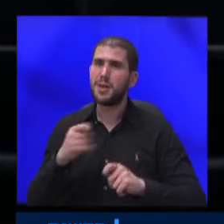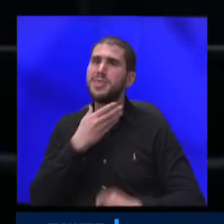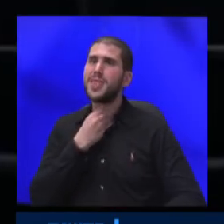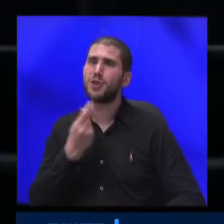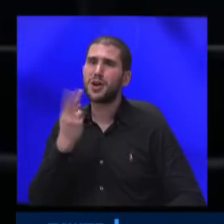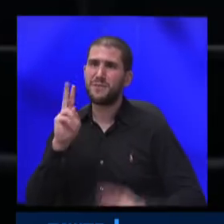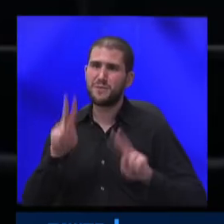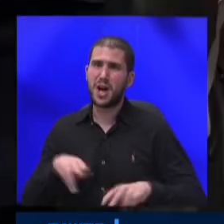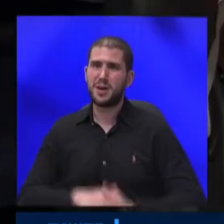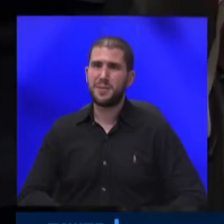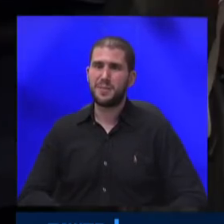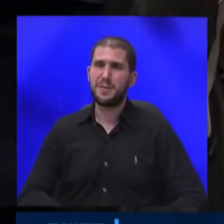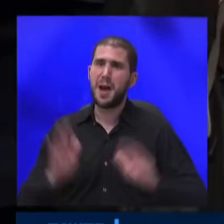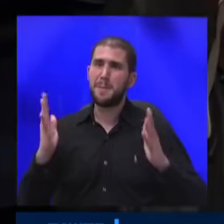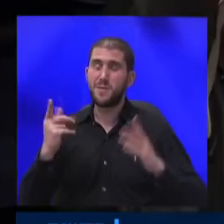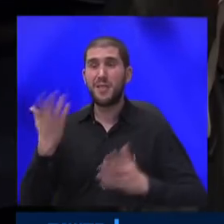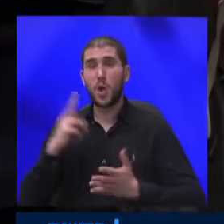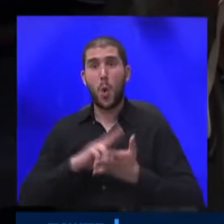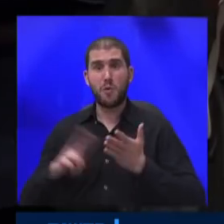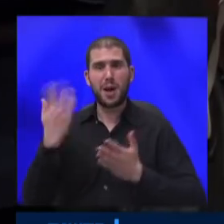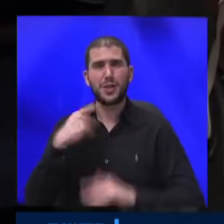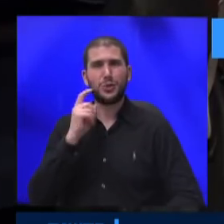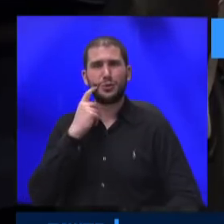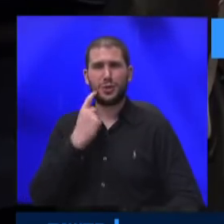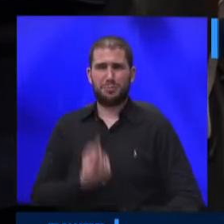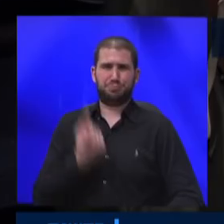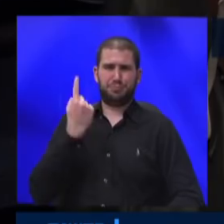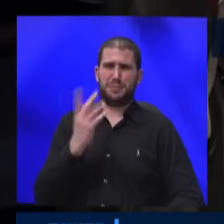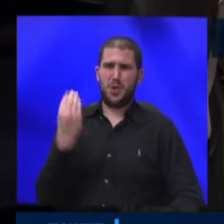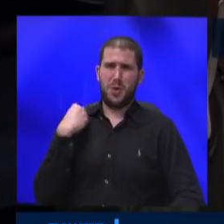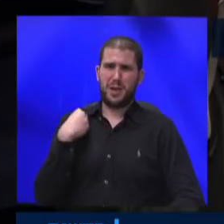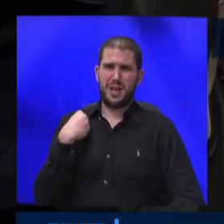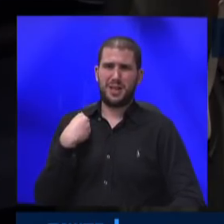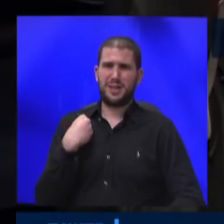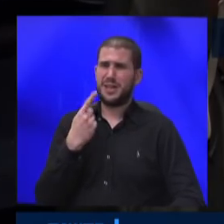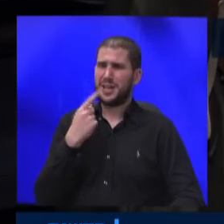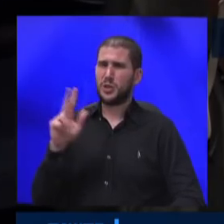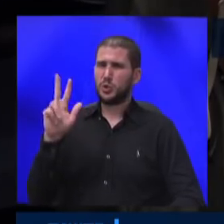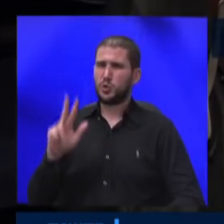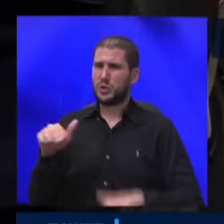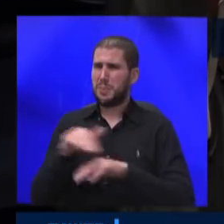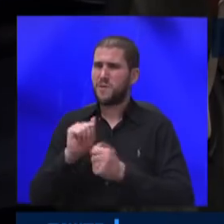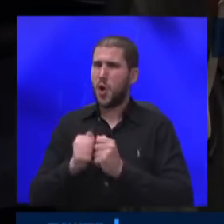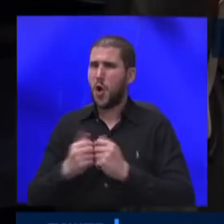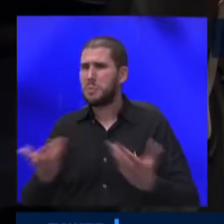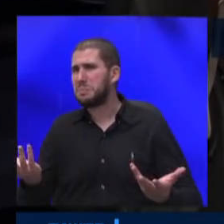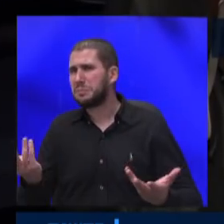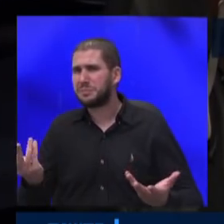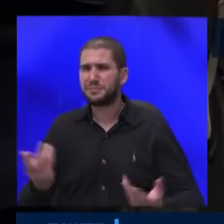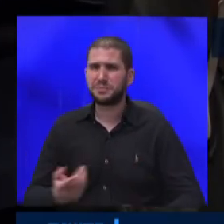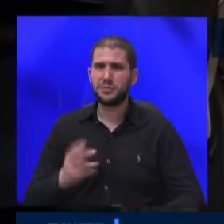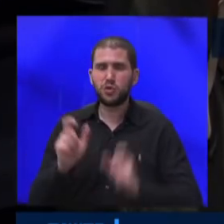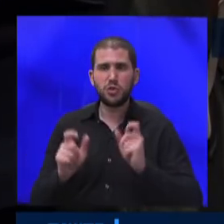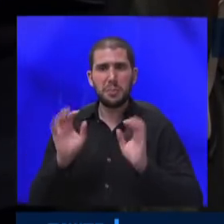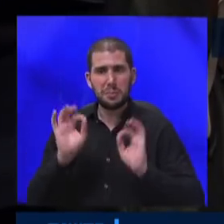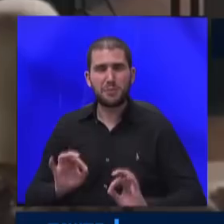כל כך. לפני חודשיים הייתי צוחק לך בפרצוף, אם היית אומרת שיסקו לי צוץ ברחוב, או שכאילו, שאנשים